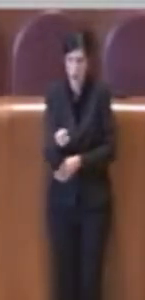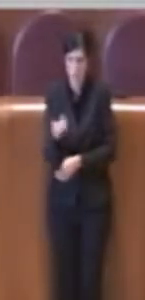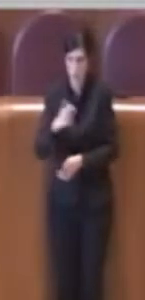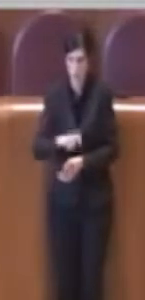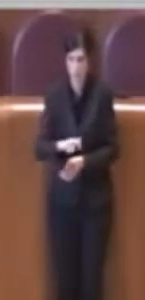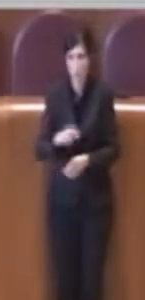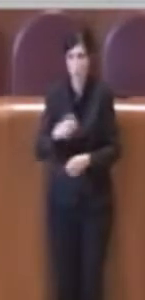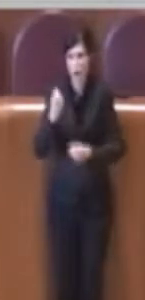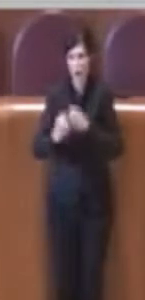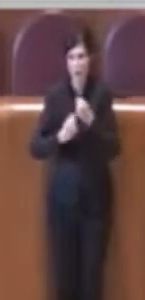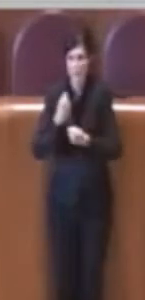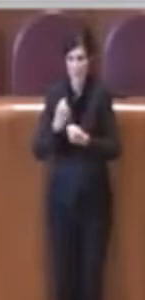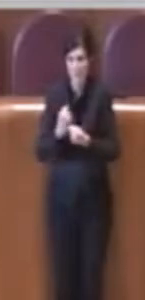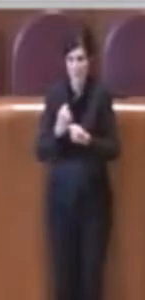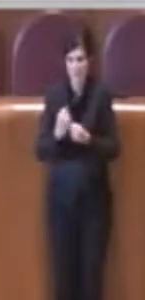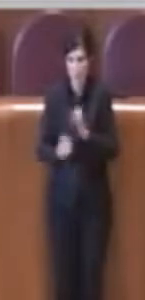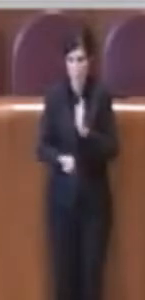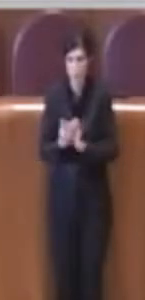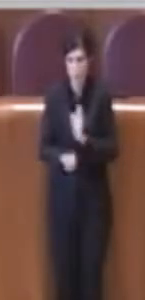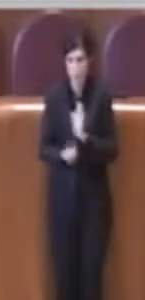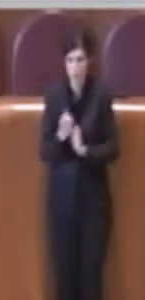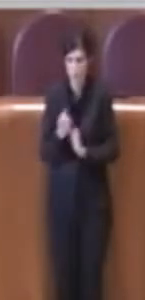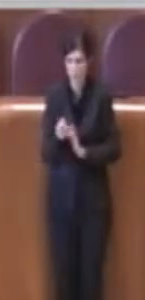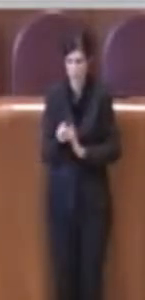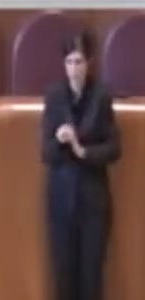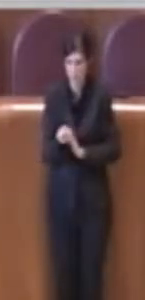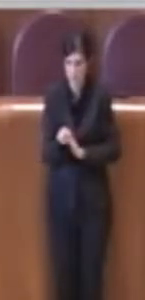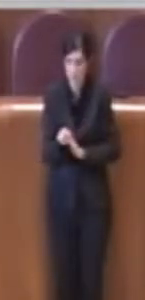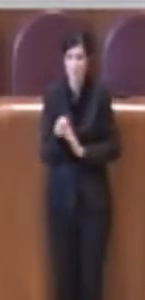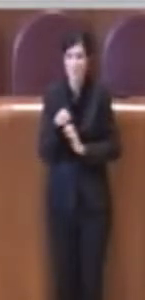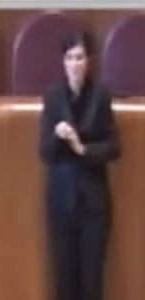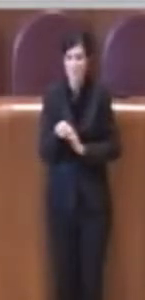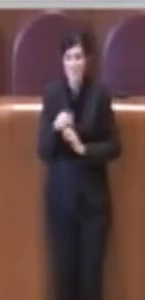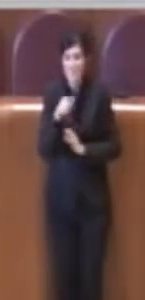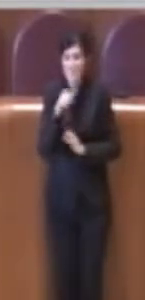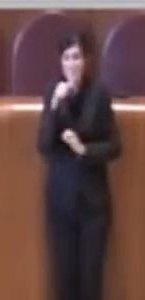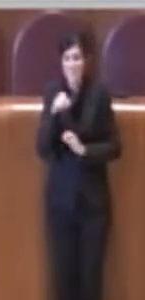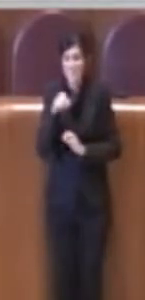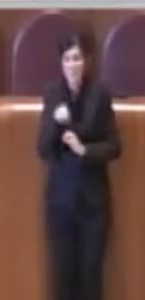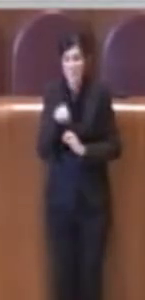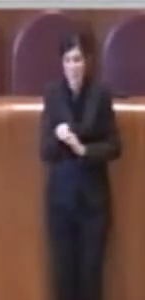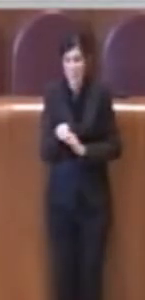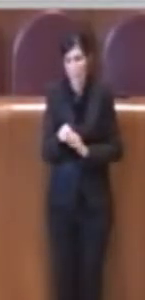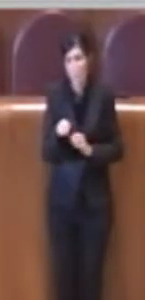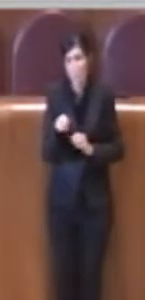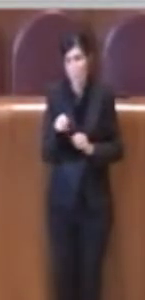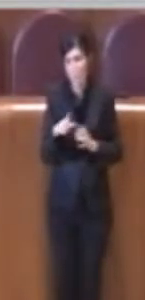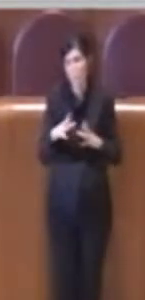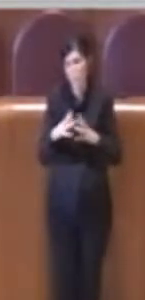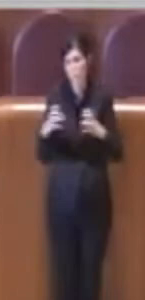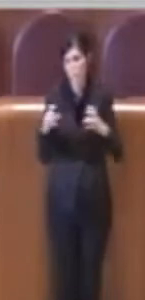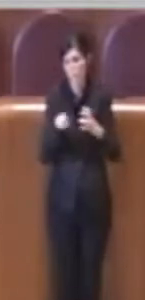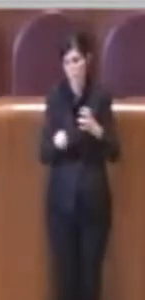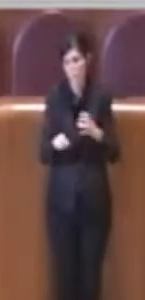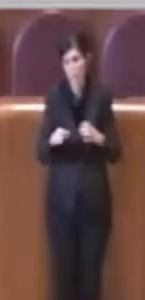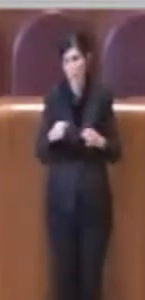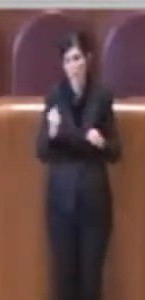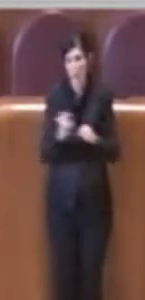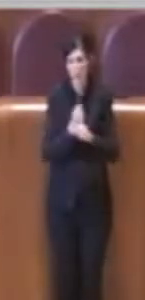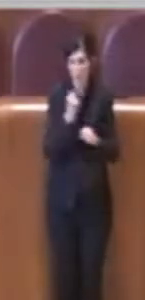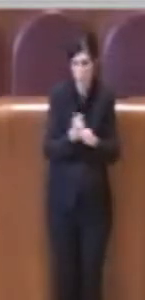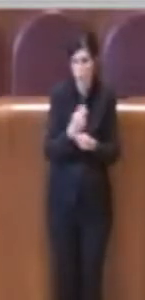produttive e perché le attività produttive costituiscono una forma importante di lavoro e di vita